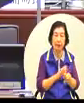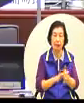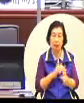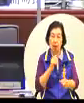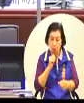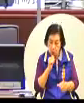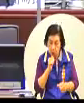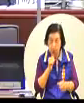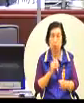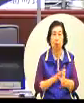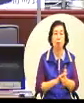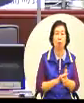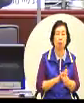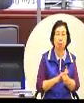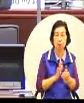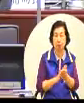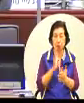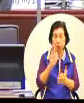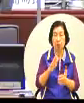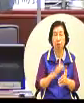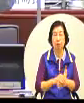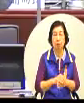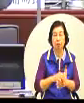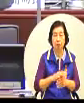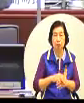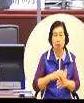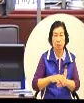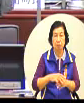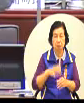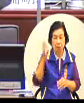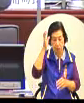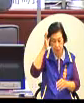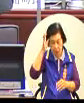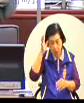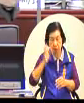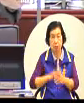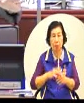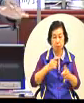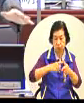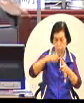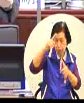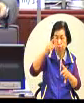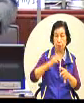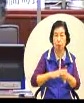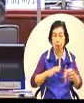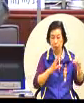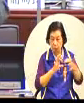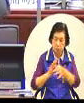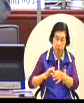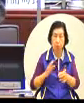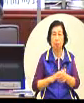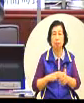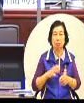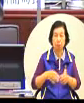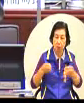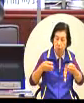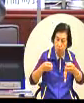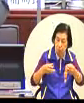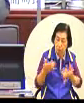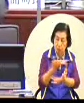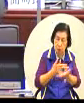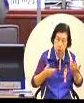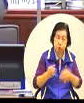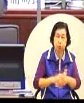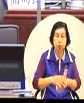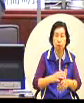个对未来只是有高度的理想，我当然继续可以谈很多好的理想，不必去实践。